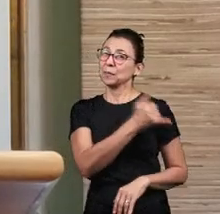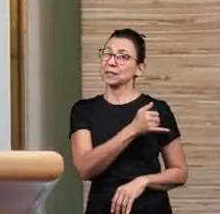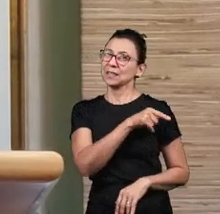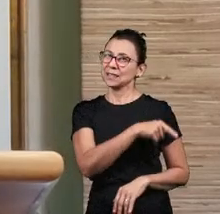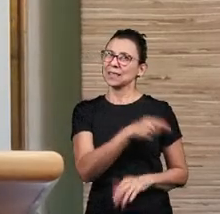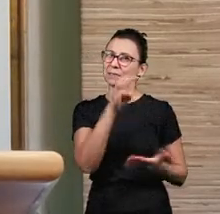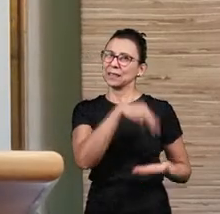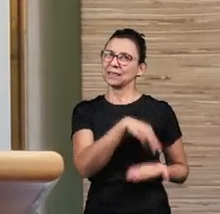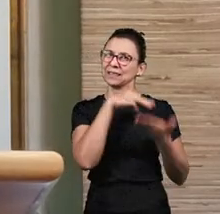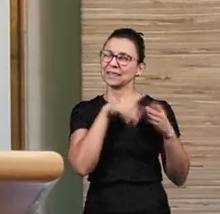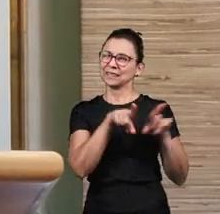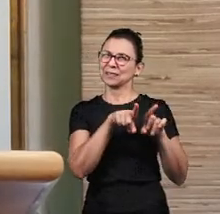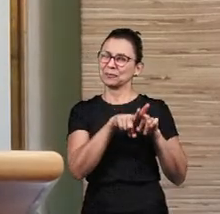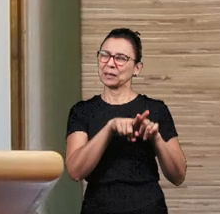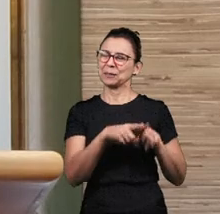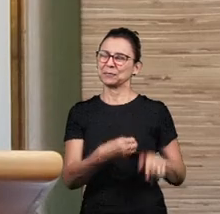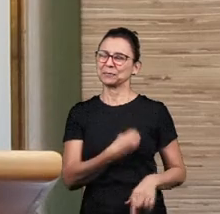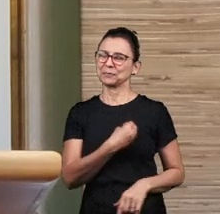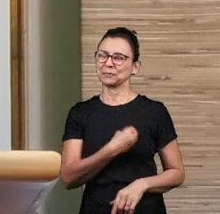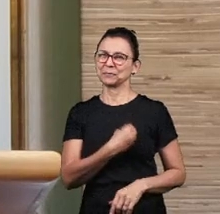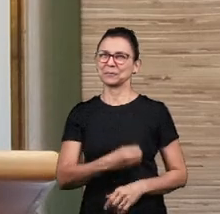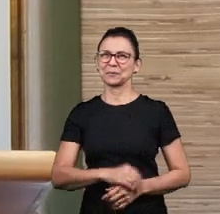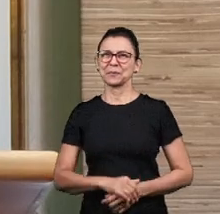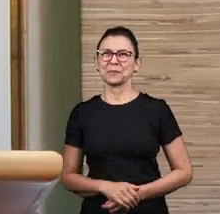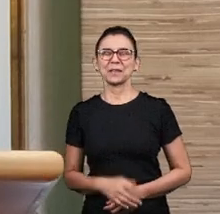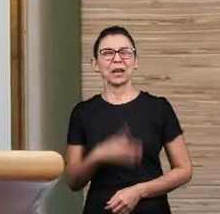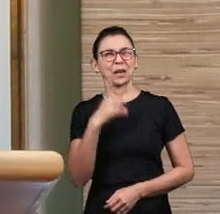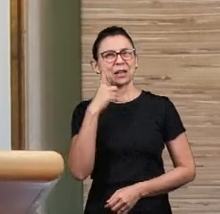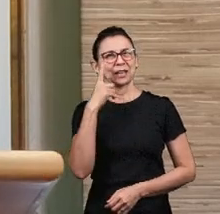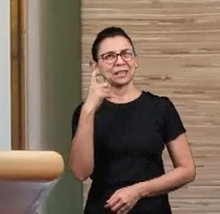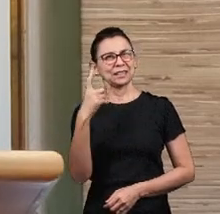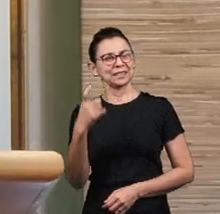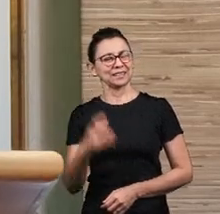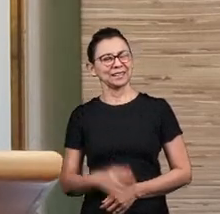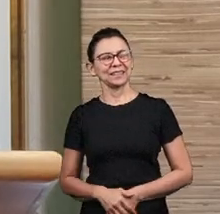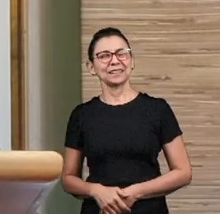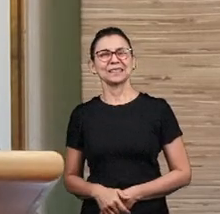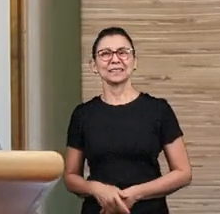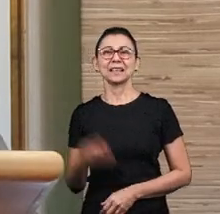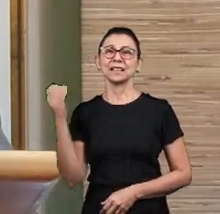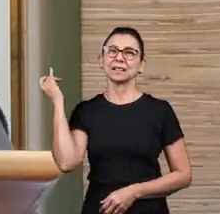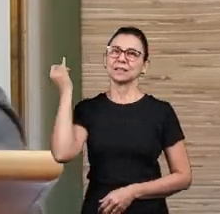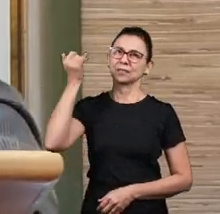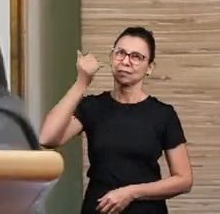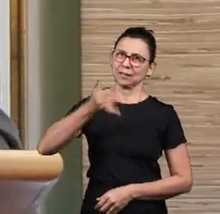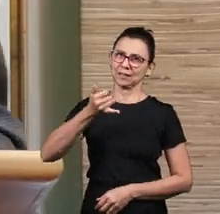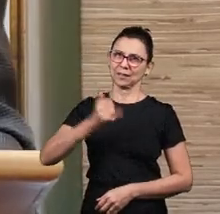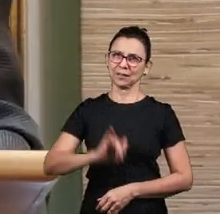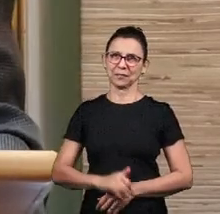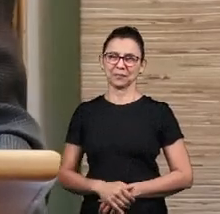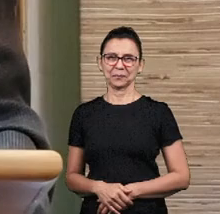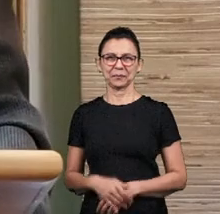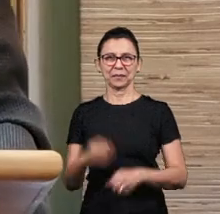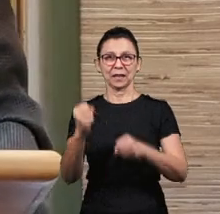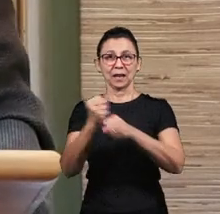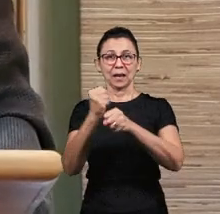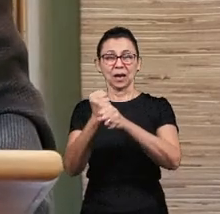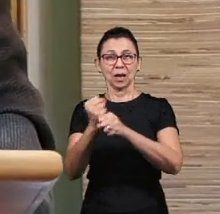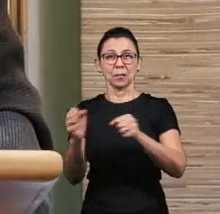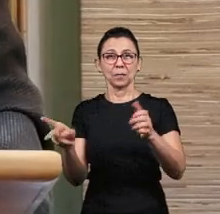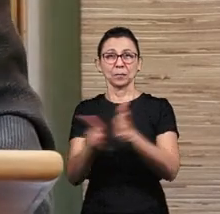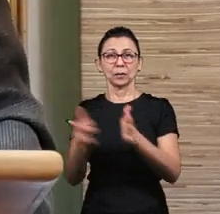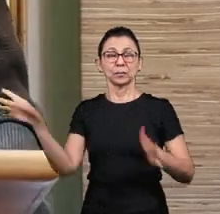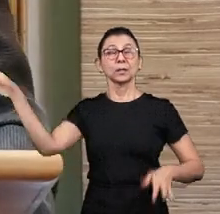Maranatha aussi. Mais notre intérêt, ce n'est pas contre A, B ou C, mais de dire que l'œuvre de l'Esprit est